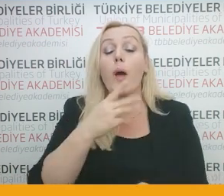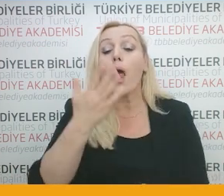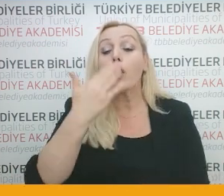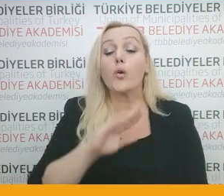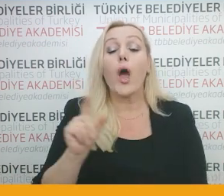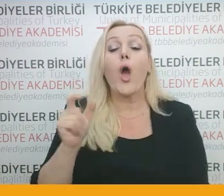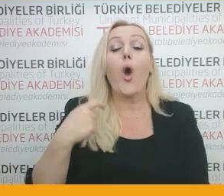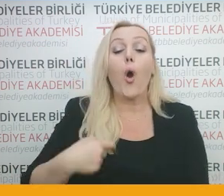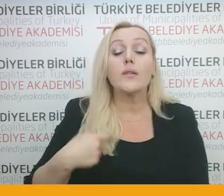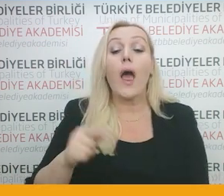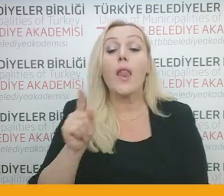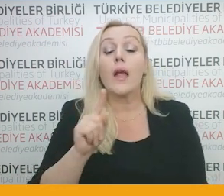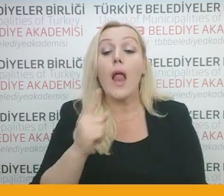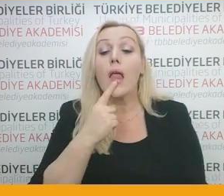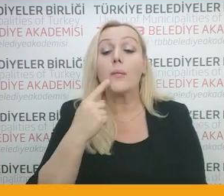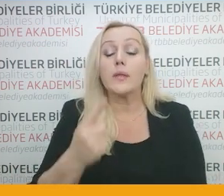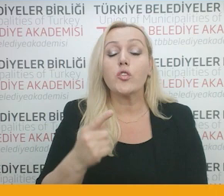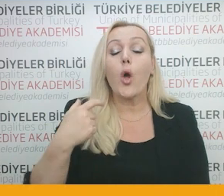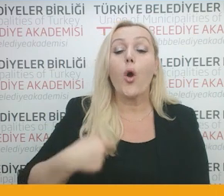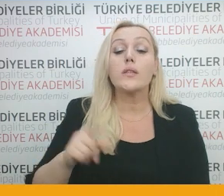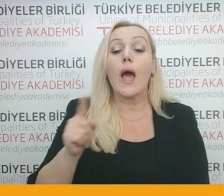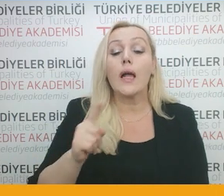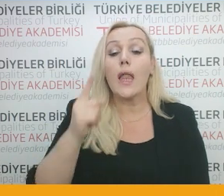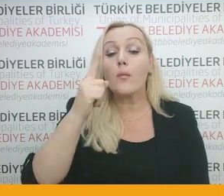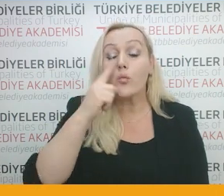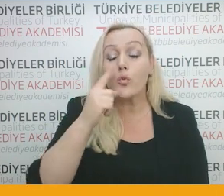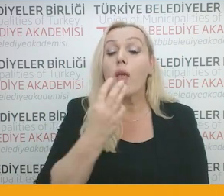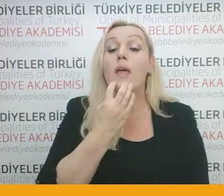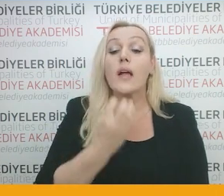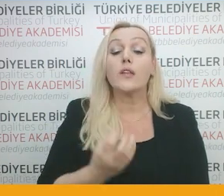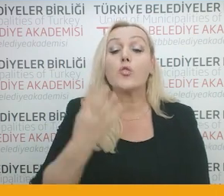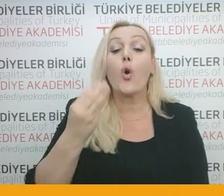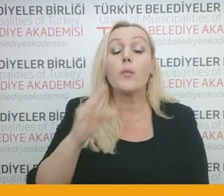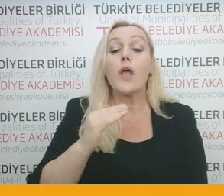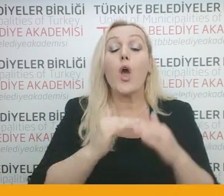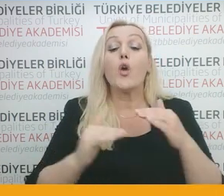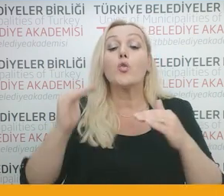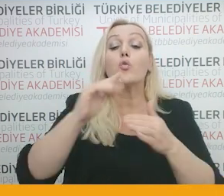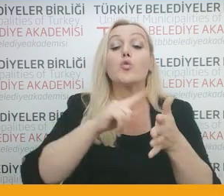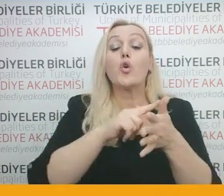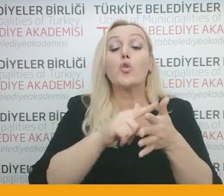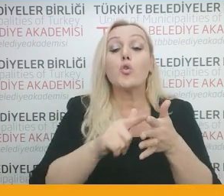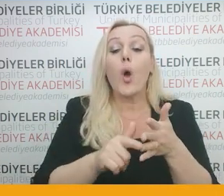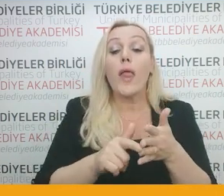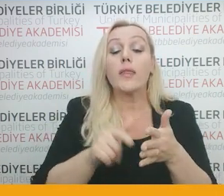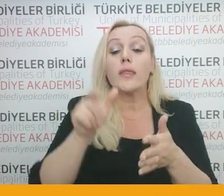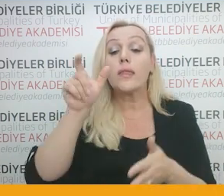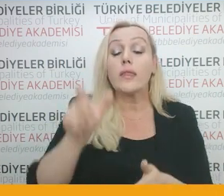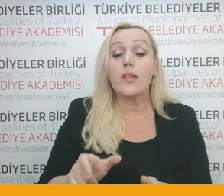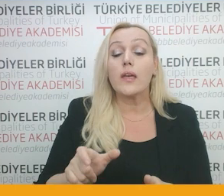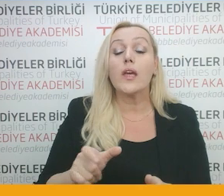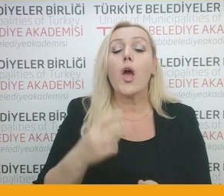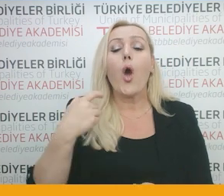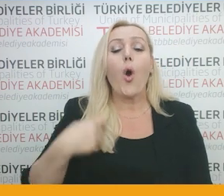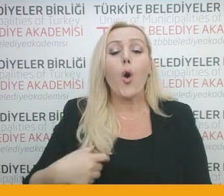kalemdi demiştik. Özel kalem müdürlüğü kadrosu bulunmasa dahi üst yönetimin maliyeti özel kalem kodu açarak birim gibi kodlara ve bütçelere